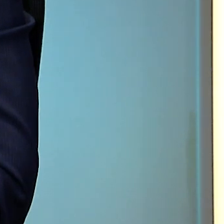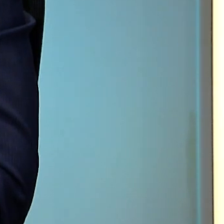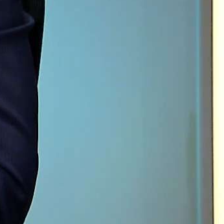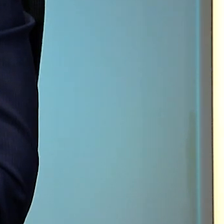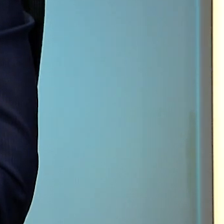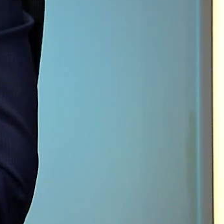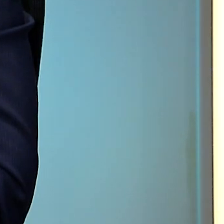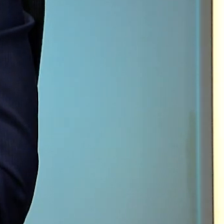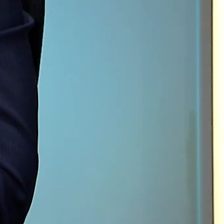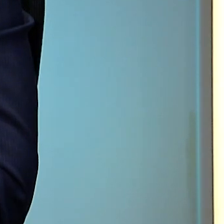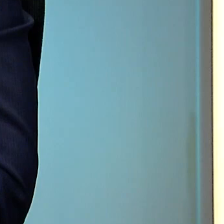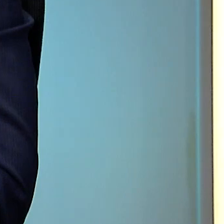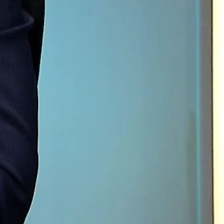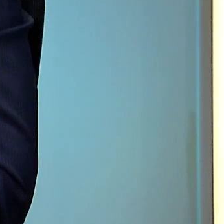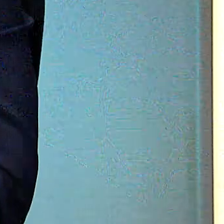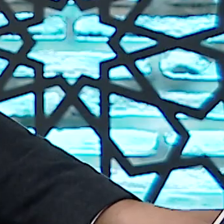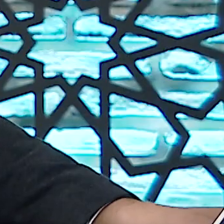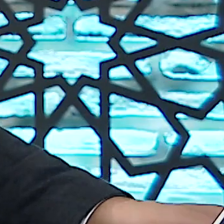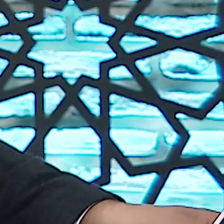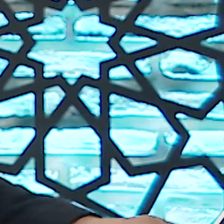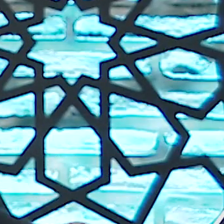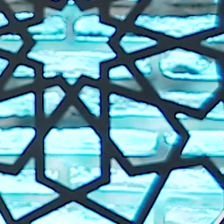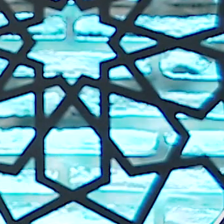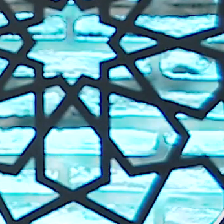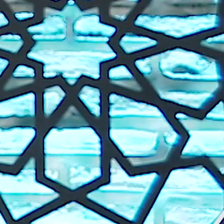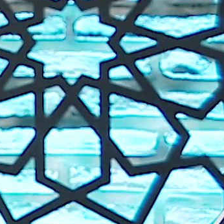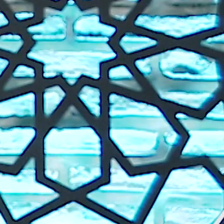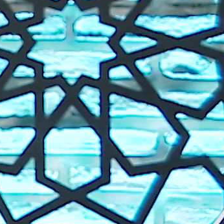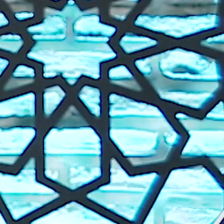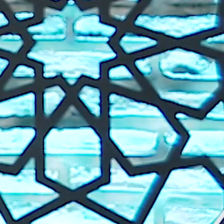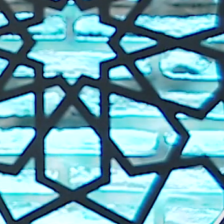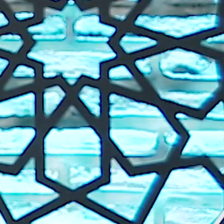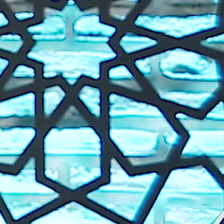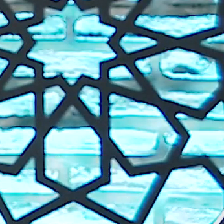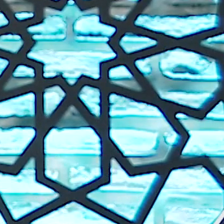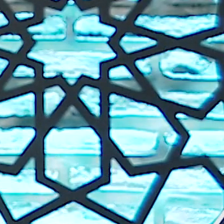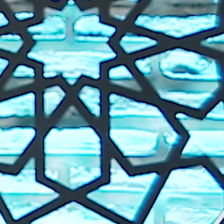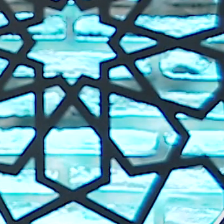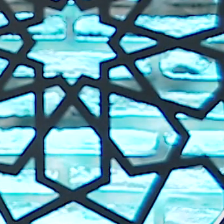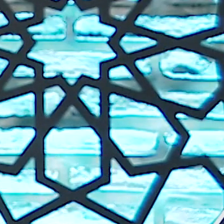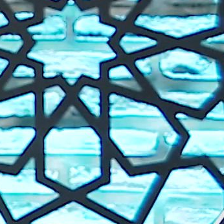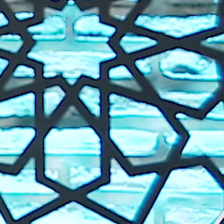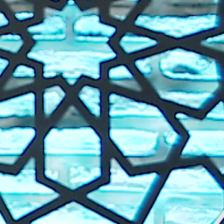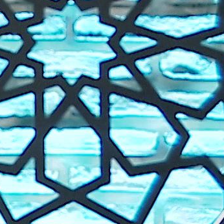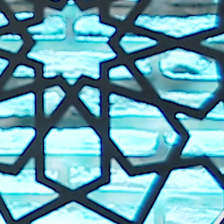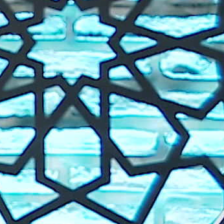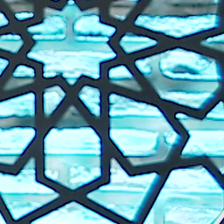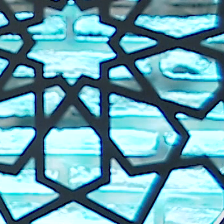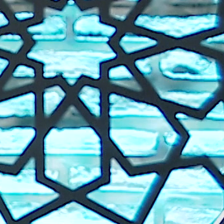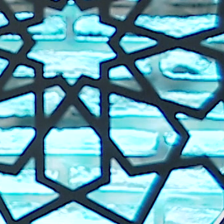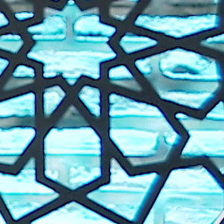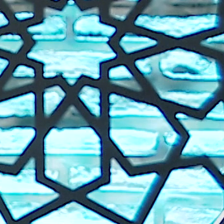yapıyorlar. Lütfen Allah rızası için. Eyvallah hocam. Anlaşıldığı kanaatindeyim. Hamide Hanım'ın selamları var size. Bizim programımızın